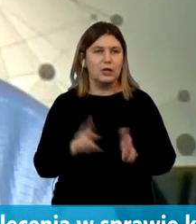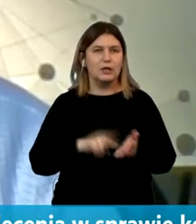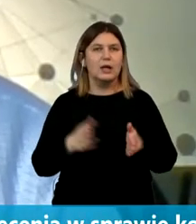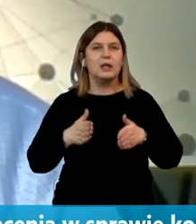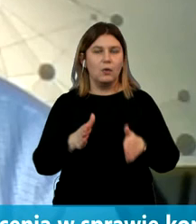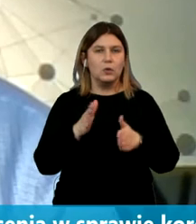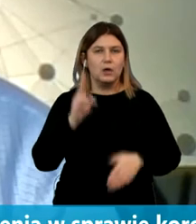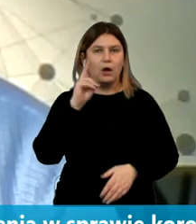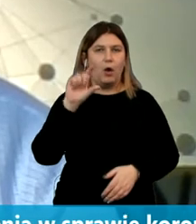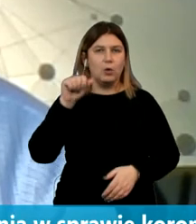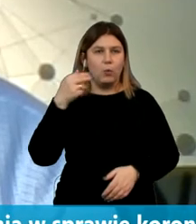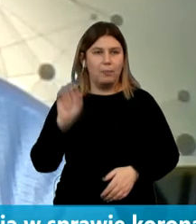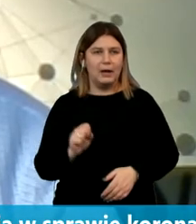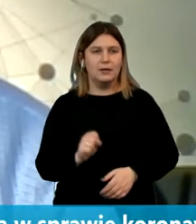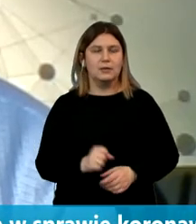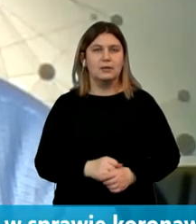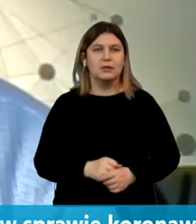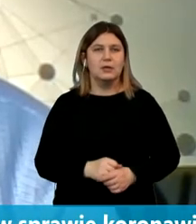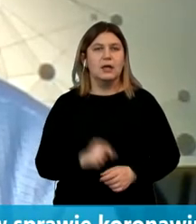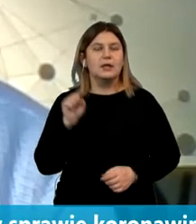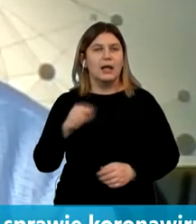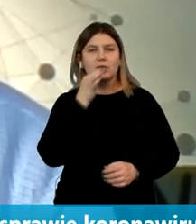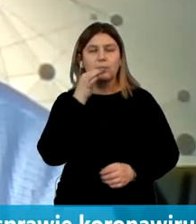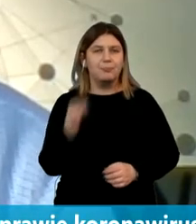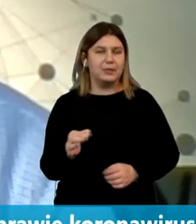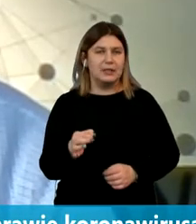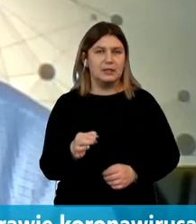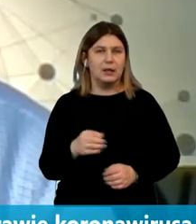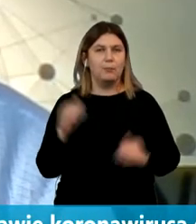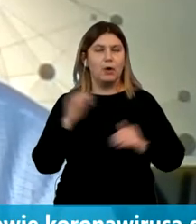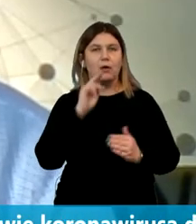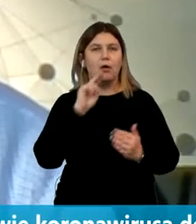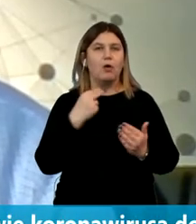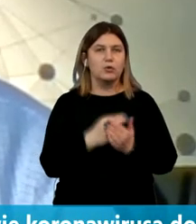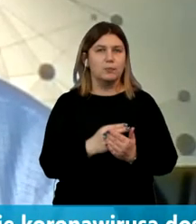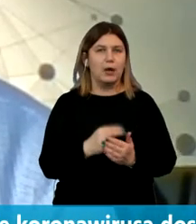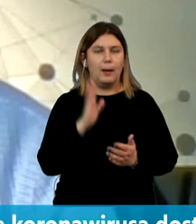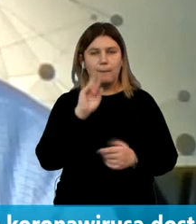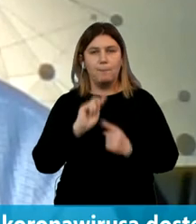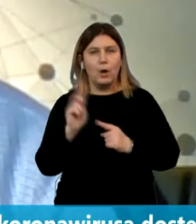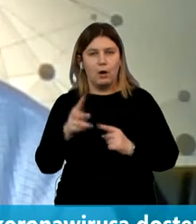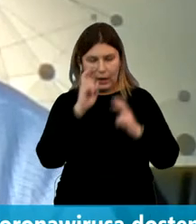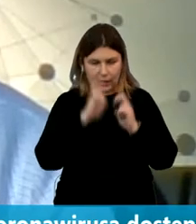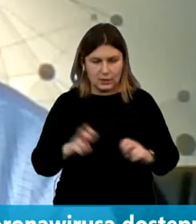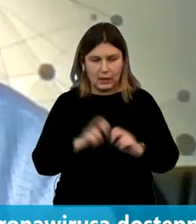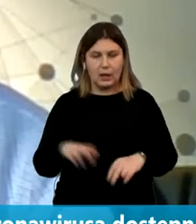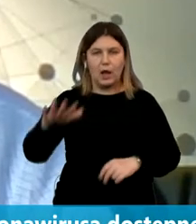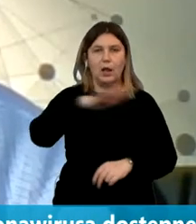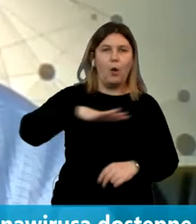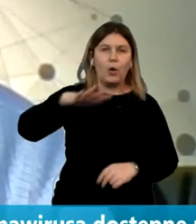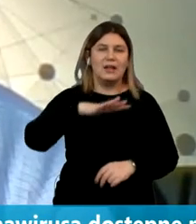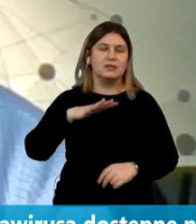Kolumba? Pani Moniko, na to pytanie możemy odpowiedzieć wyłącznie po analizie konkretnej lokalizacji,